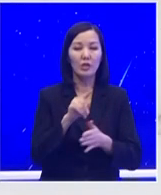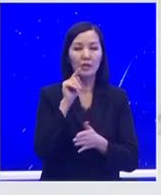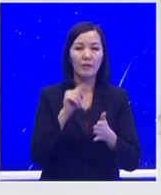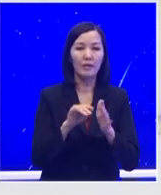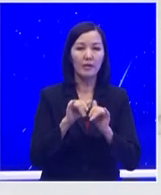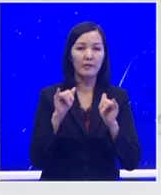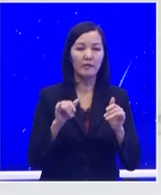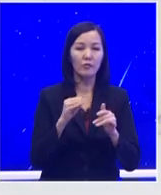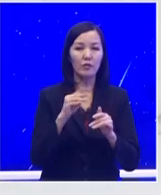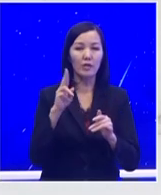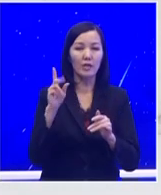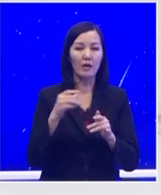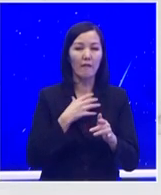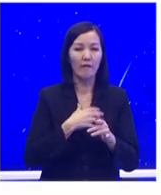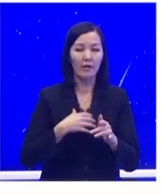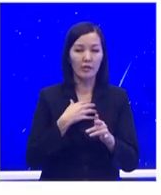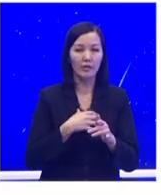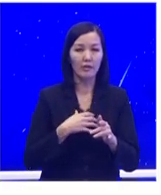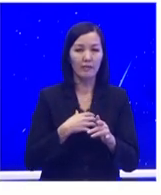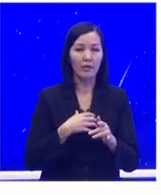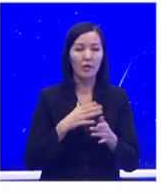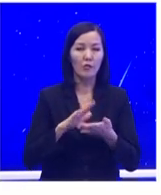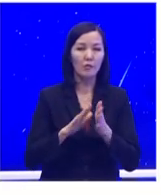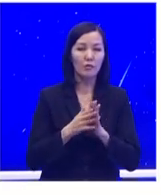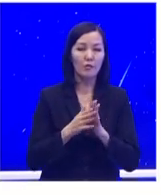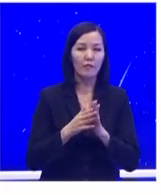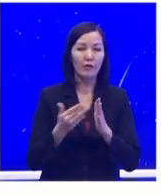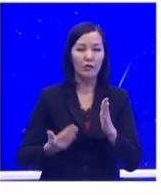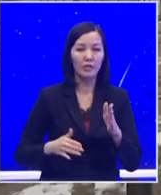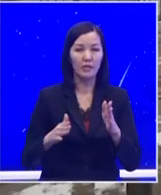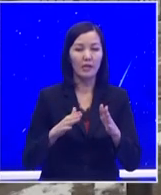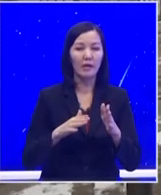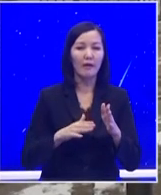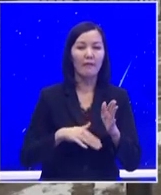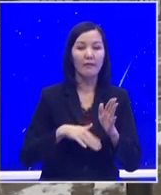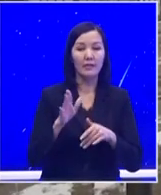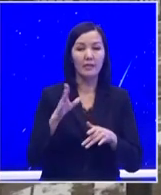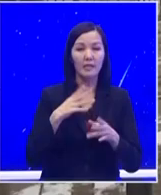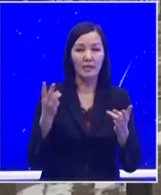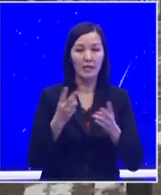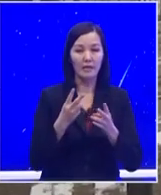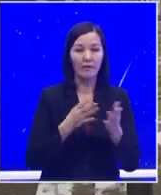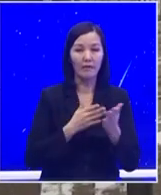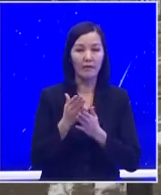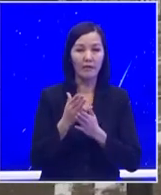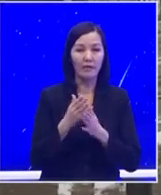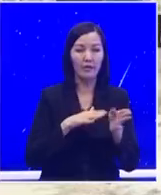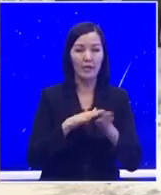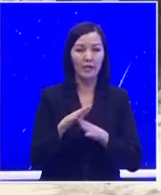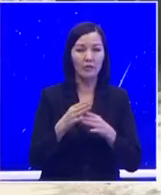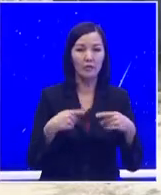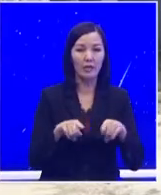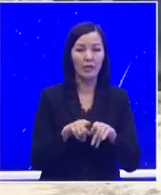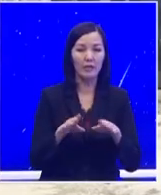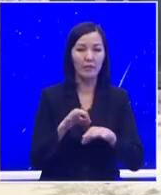развитию ЖКХ является важным элементом, определяющим условия жизни населения. В рамках программы развития региона в данном направлении были реализованы такие